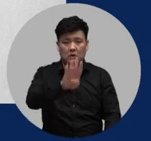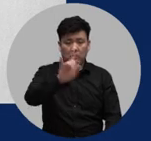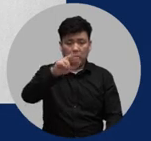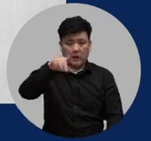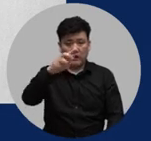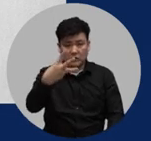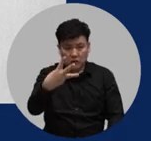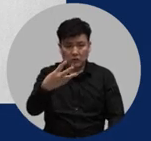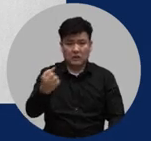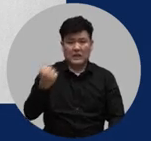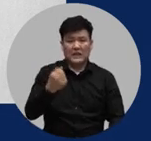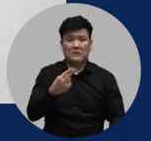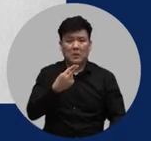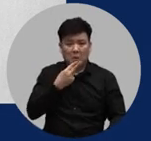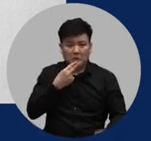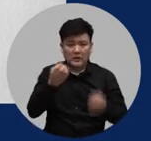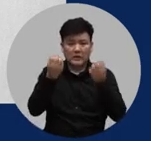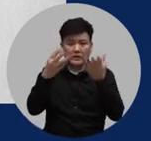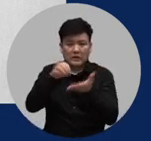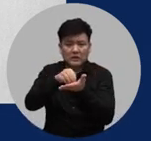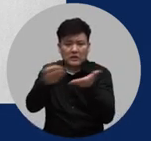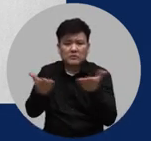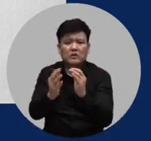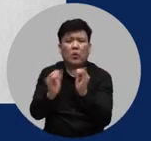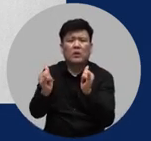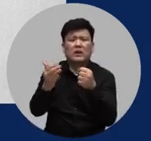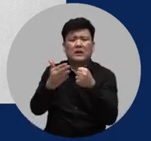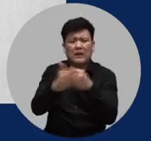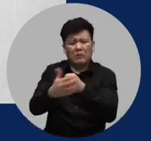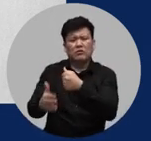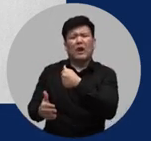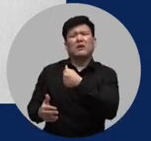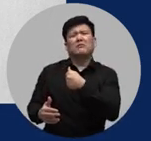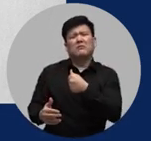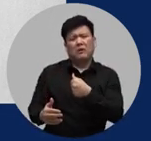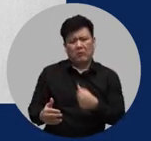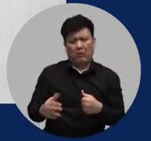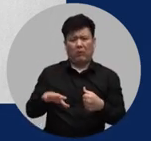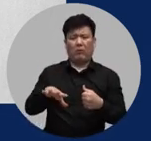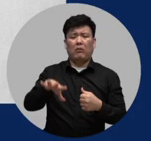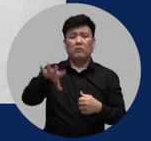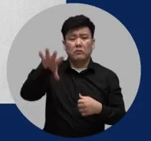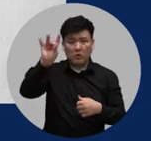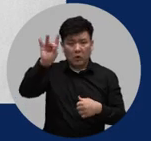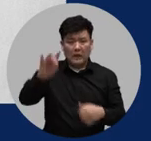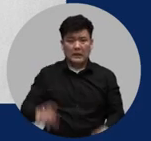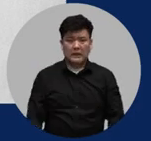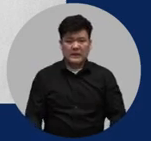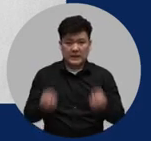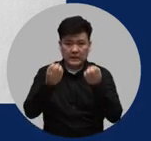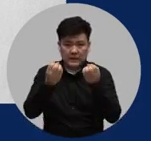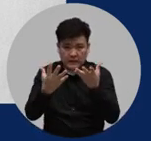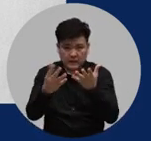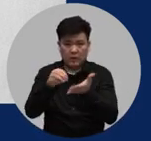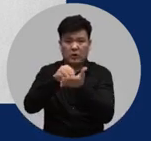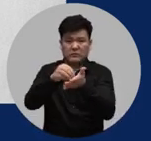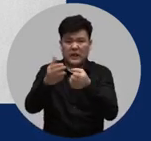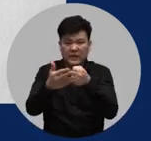백설은 힘없는 신입 직원이라 참을 수밖에 없었어요. 처음에는 신입이라